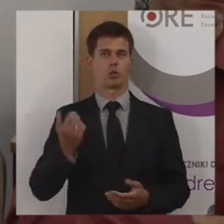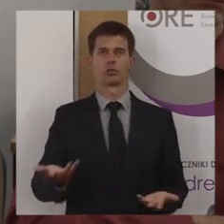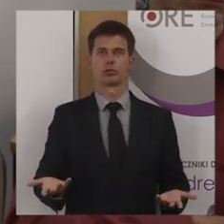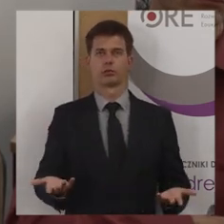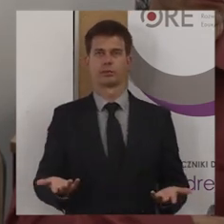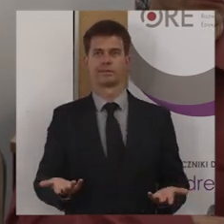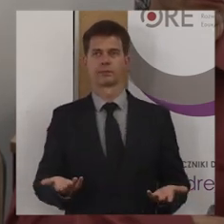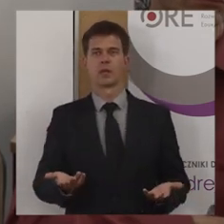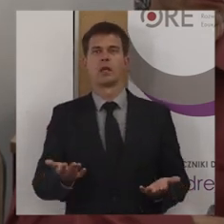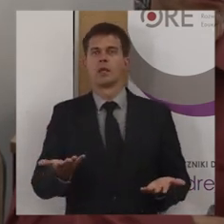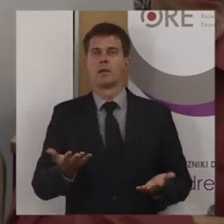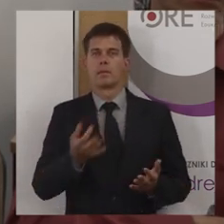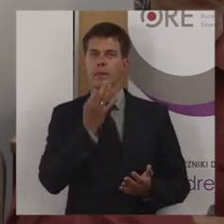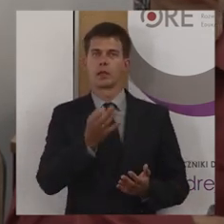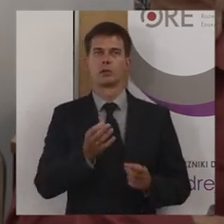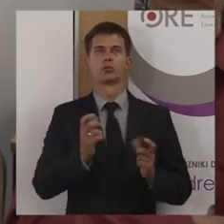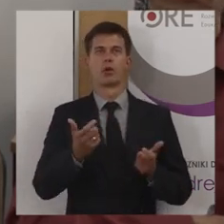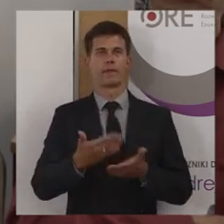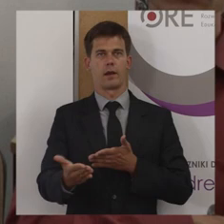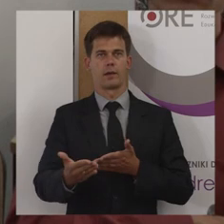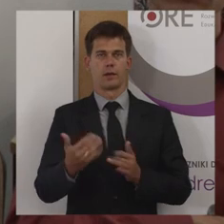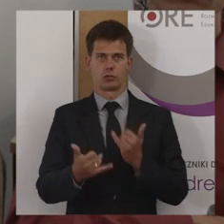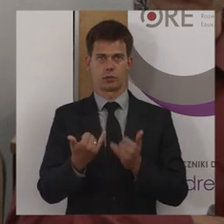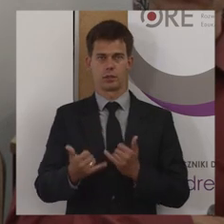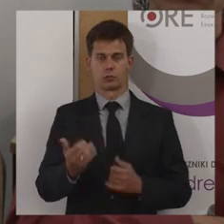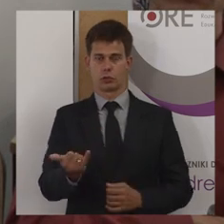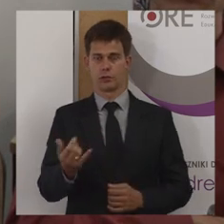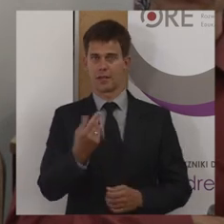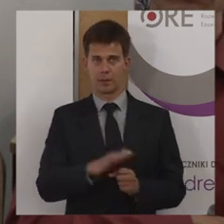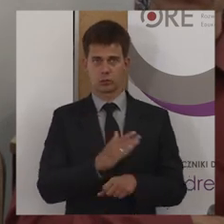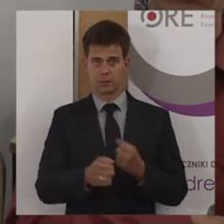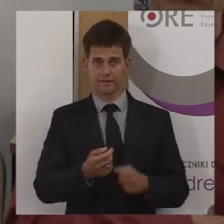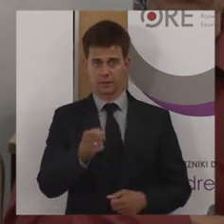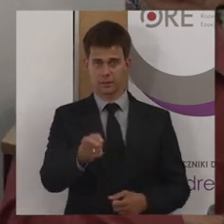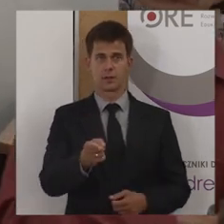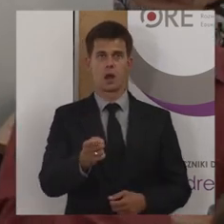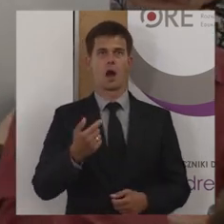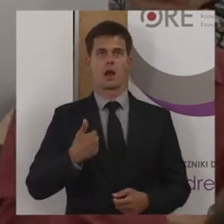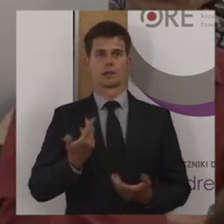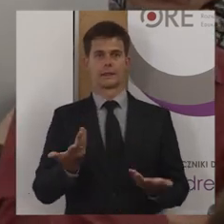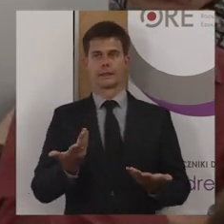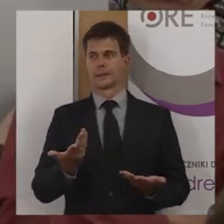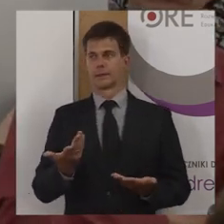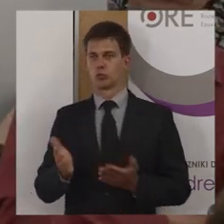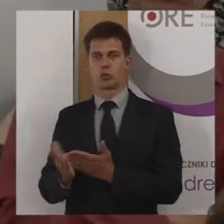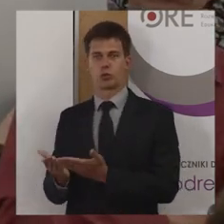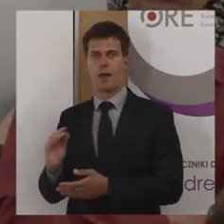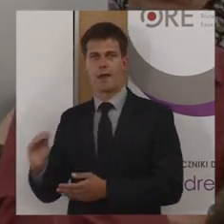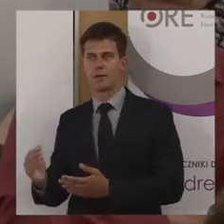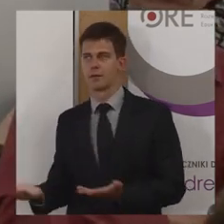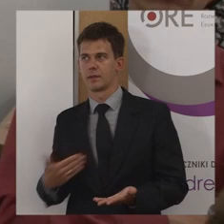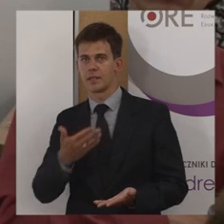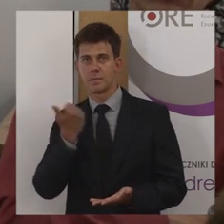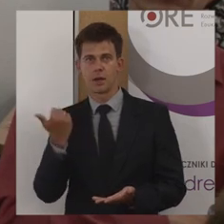e-podręcznik, tak? I co wtedy my zrobimy jako nauczyciele dzieci niepełnosprawnych, nie mając tych podręczników też w